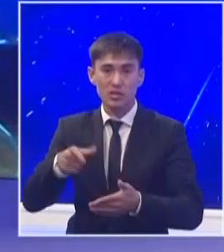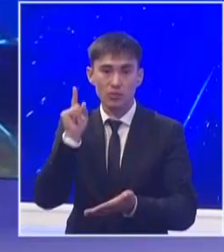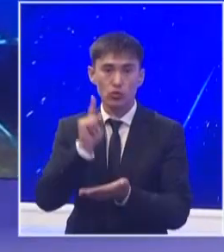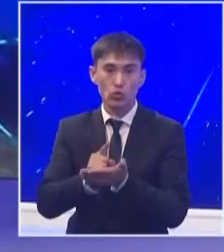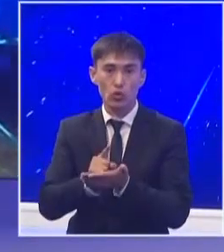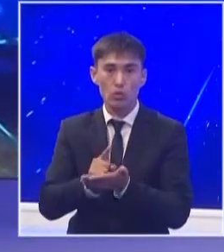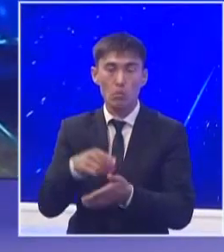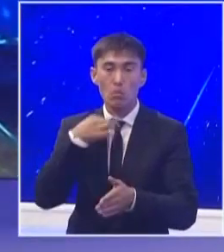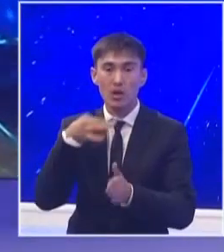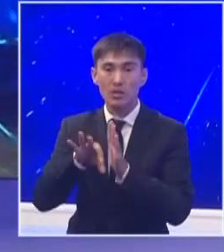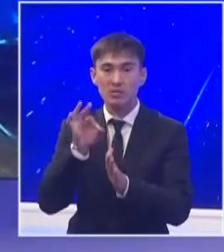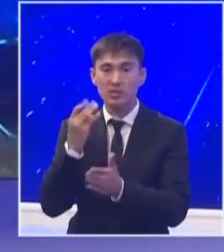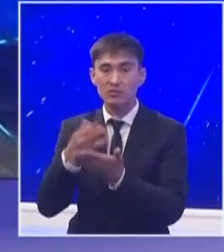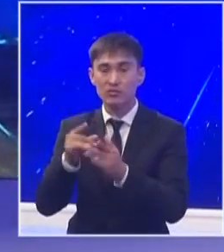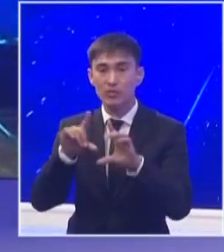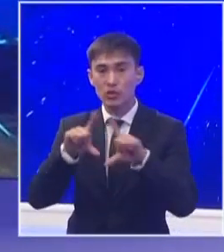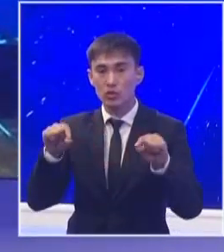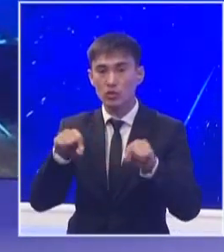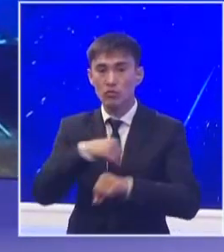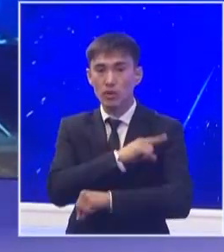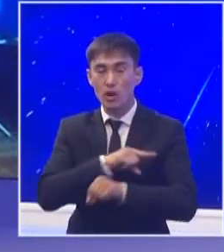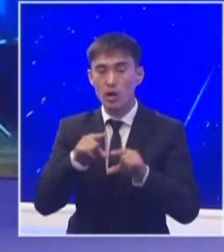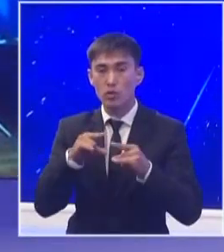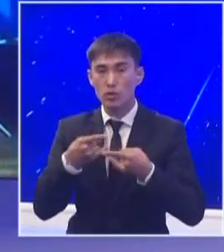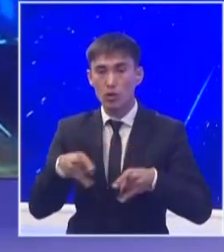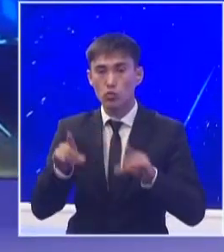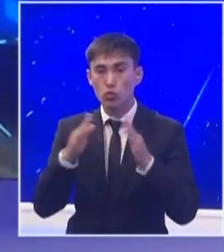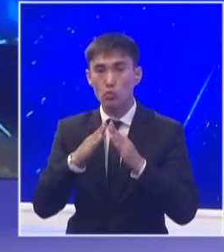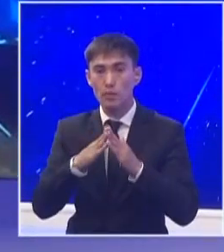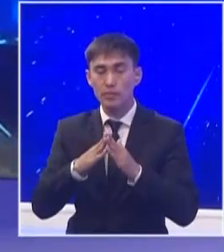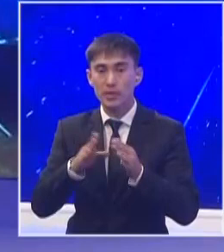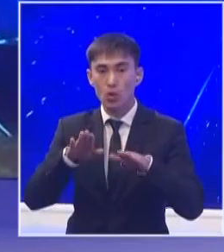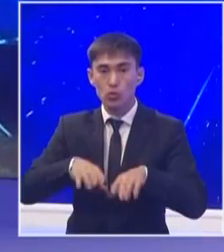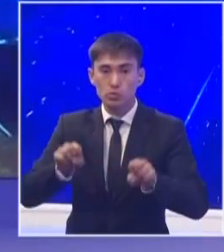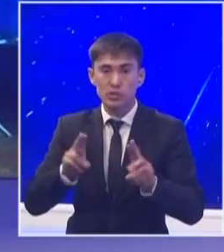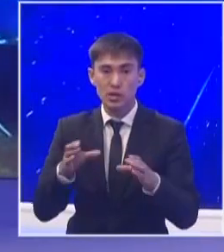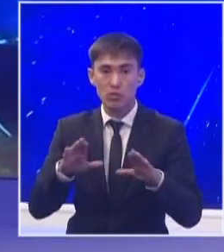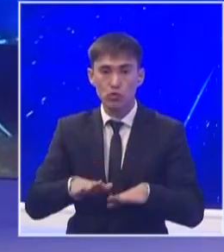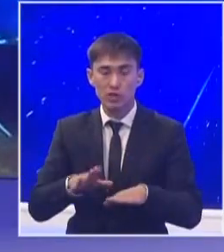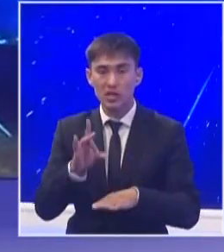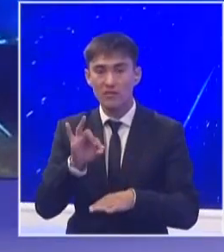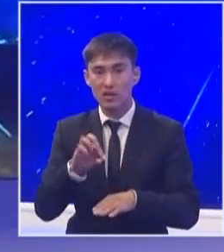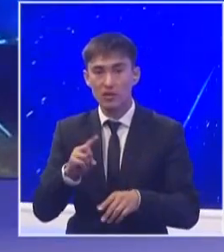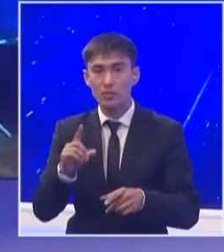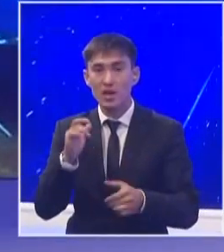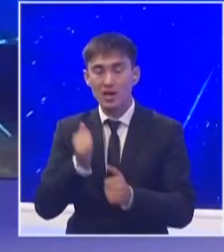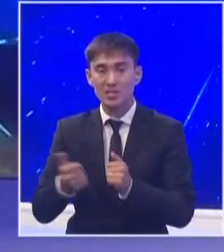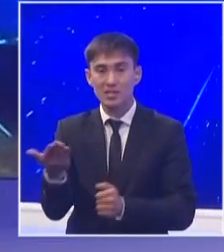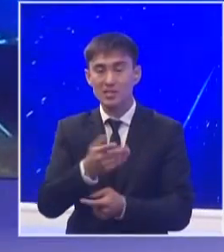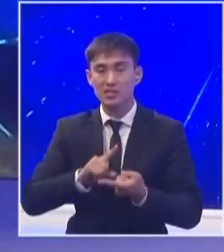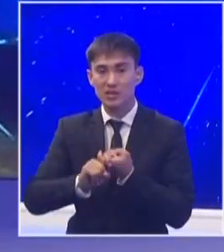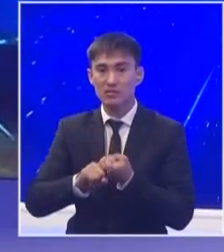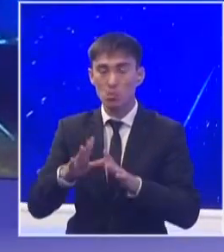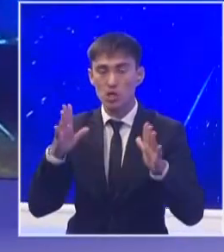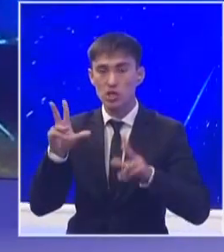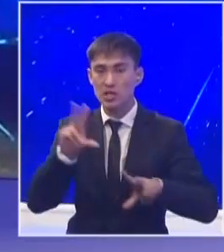долгом проголосовать в стенах роддома на мобильном участке по референдуму. Потому что каждая из них связывает с этим событием большие надежды